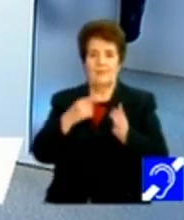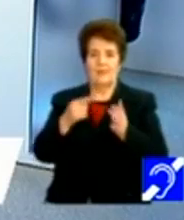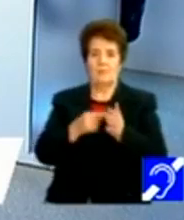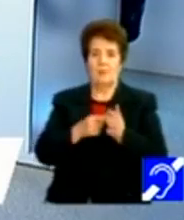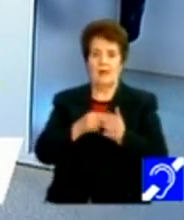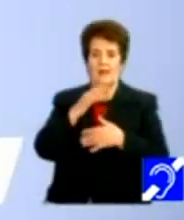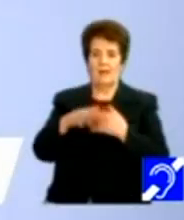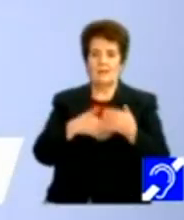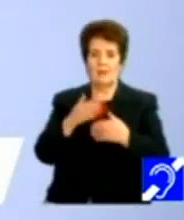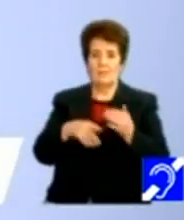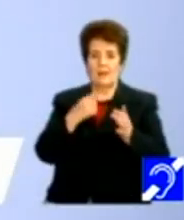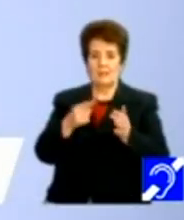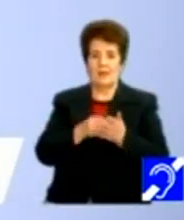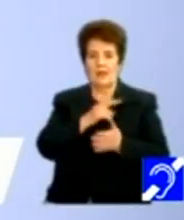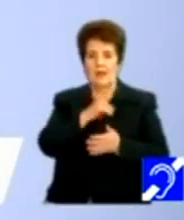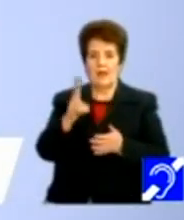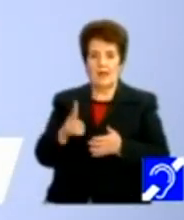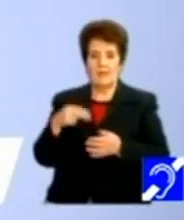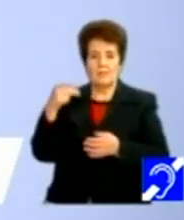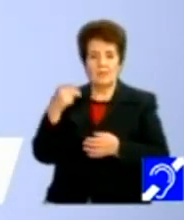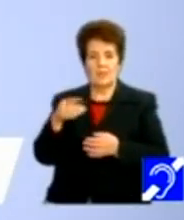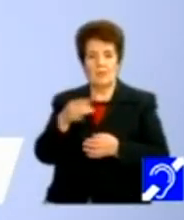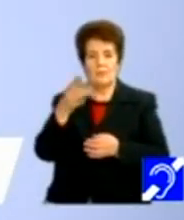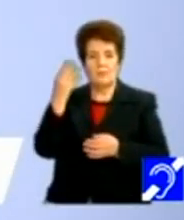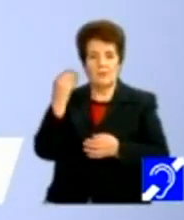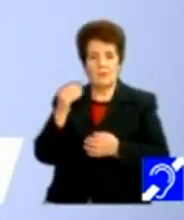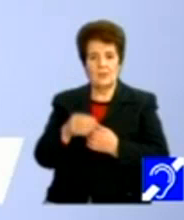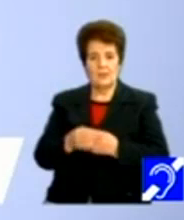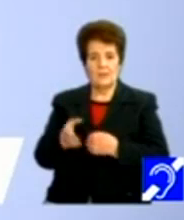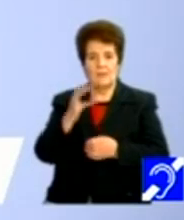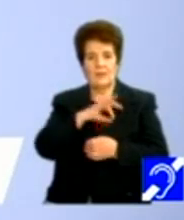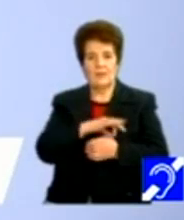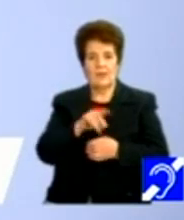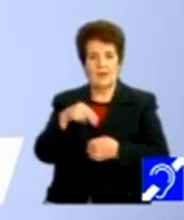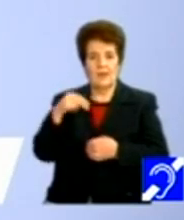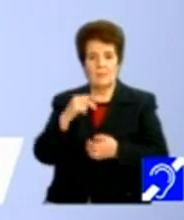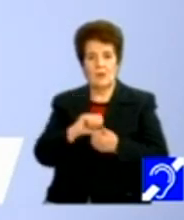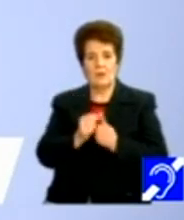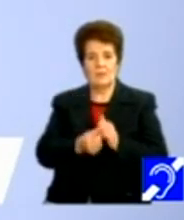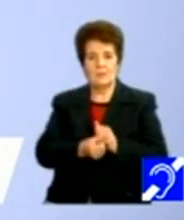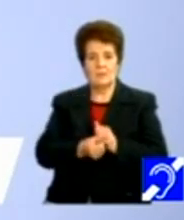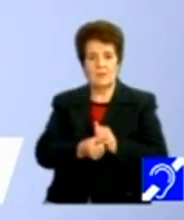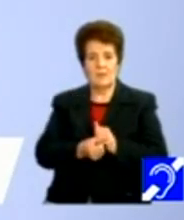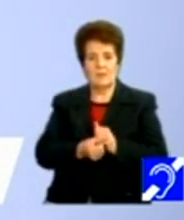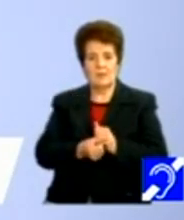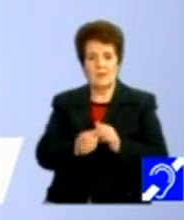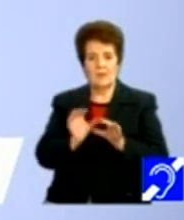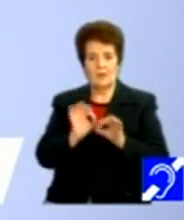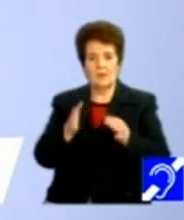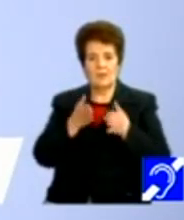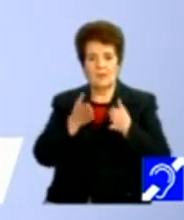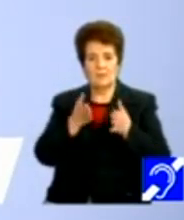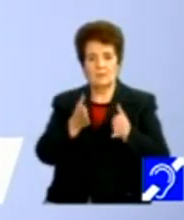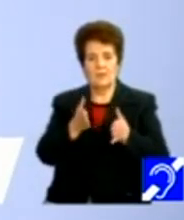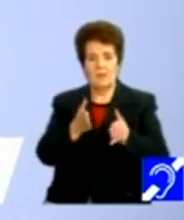că ați întrebat care dintre președinții Republicii Moldova, după venirea la putere, a schimbat la 180 de grade mesajul și orientarea